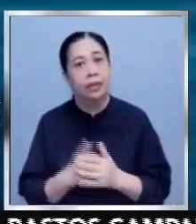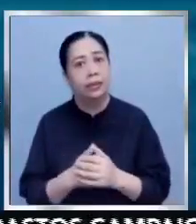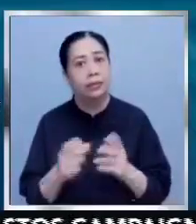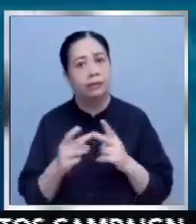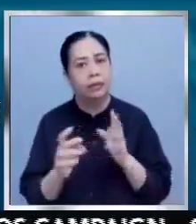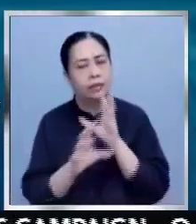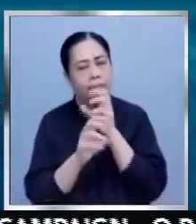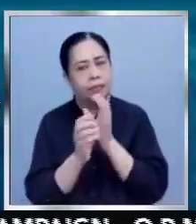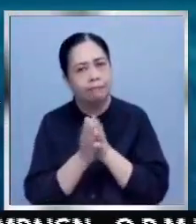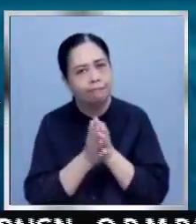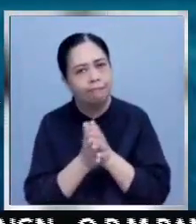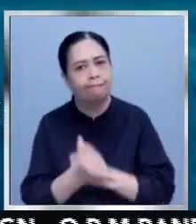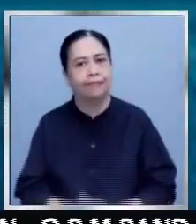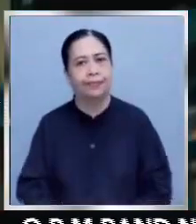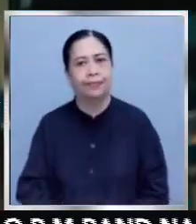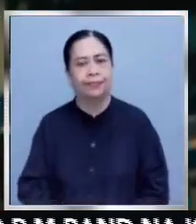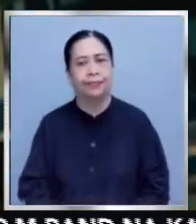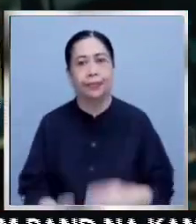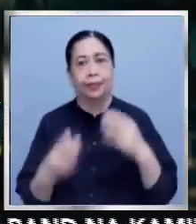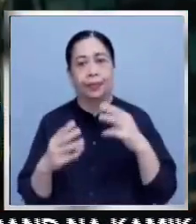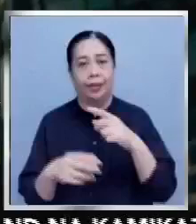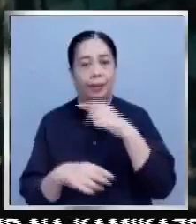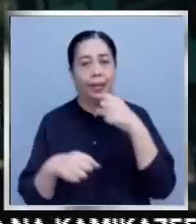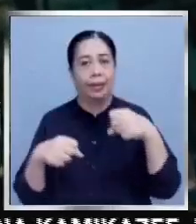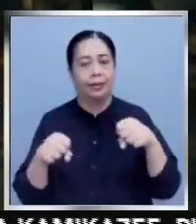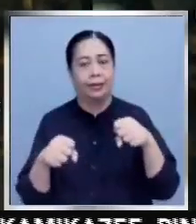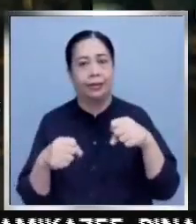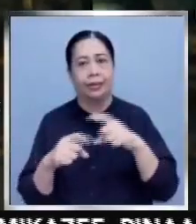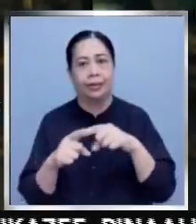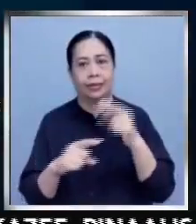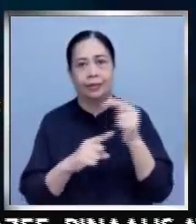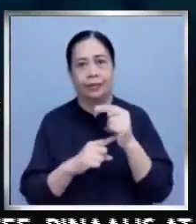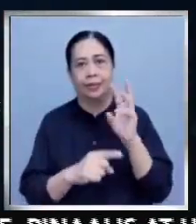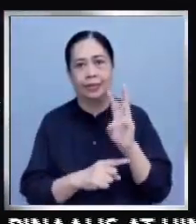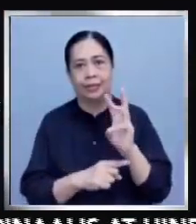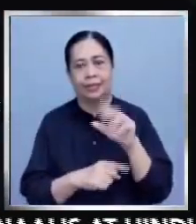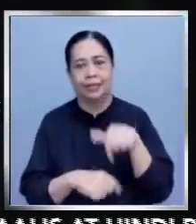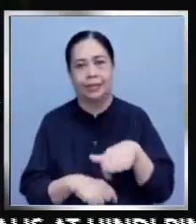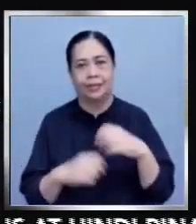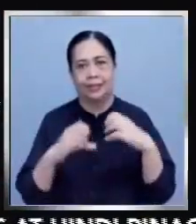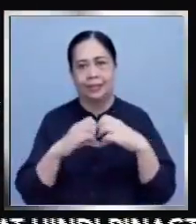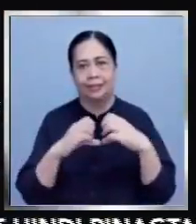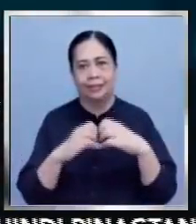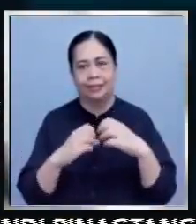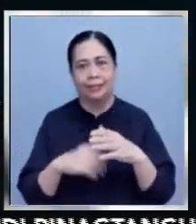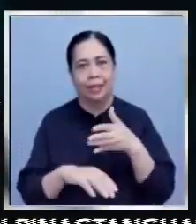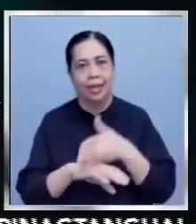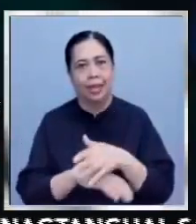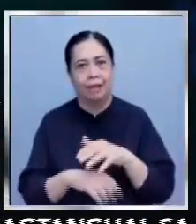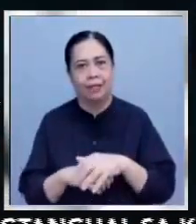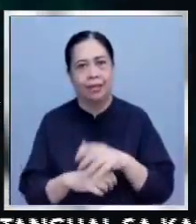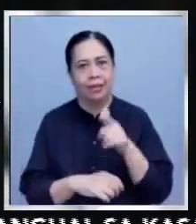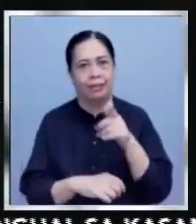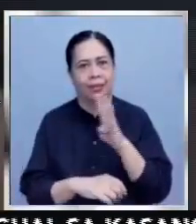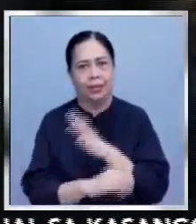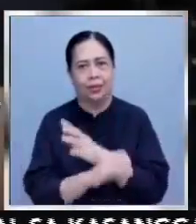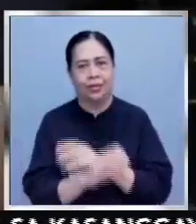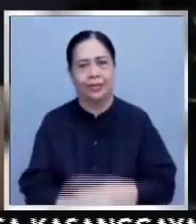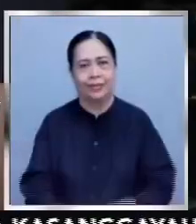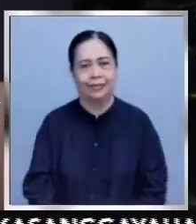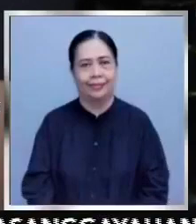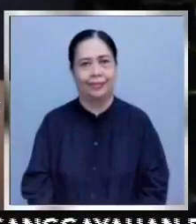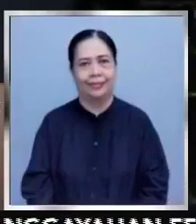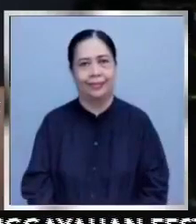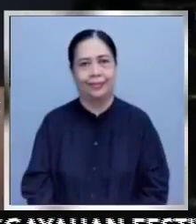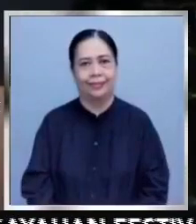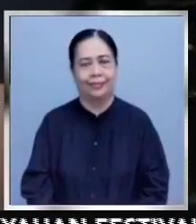passionate. Mapapanood ang Black Rider sa November 6 sa GMA Telebabad pagkatapos ng 24 oras.